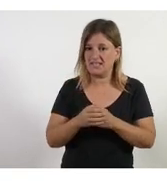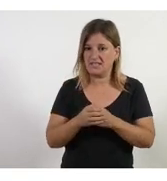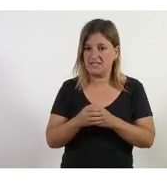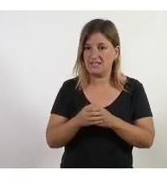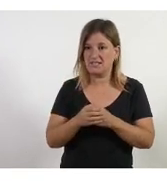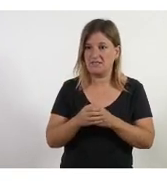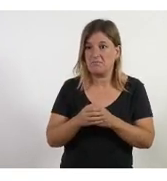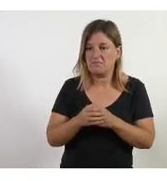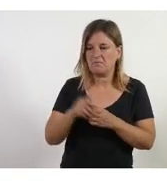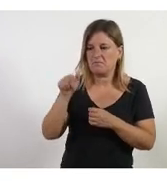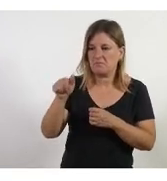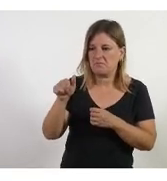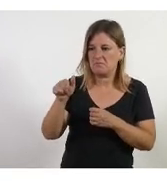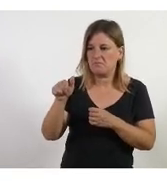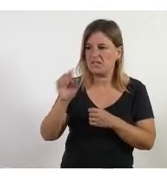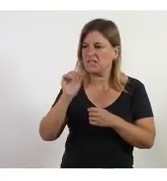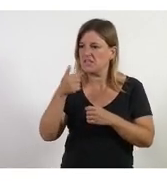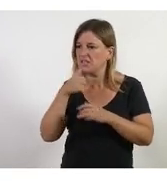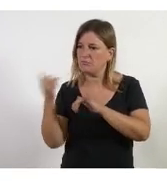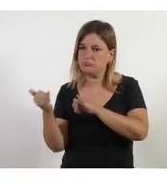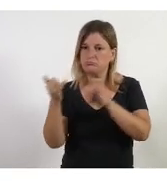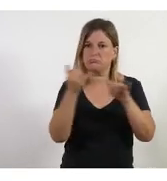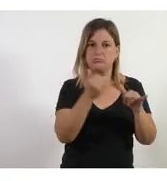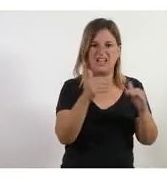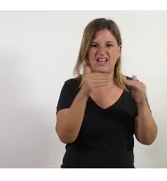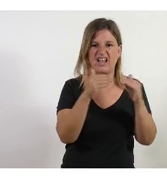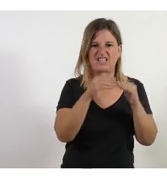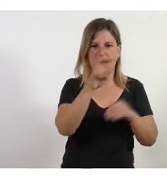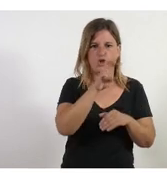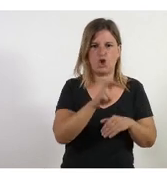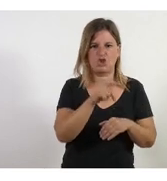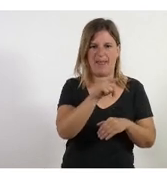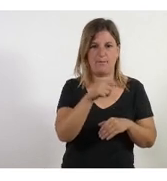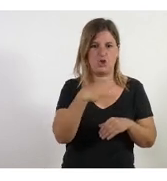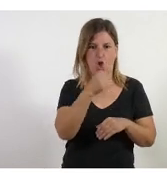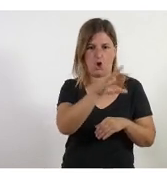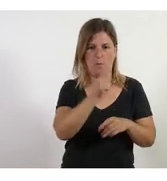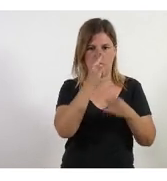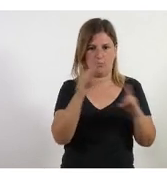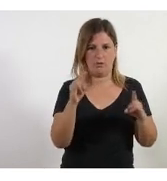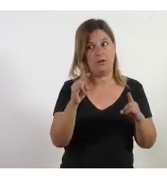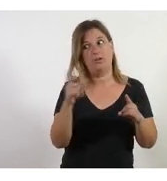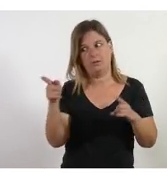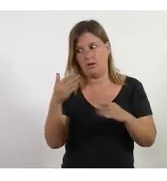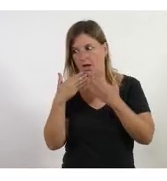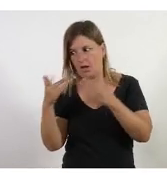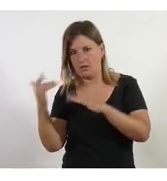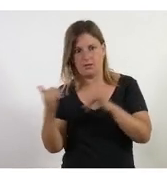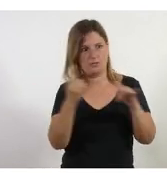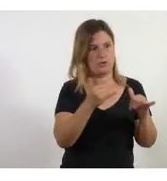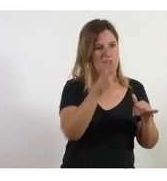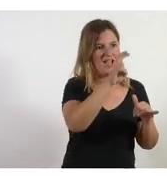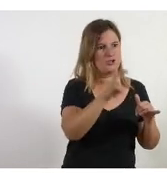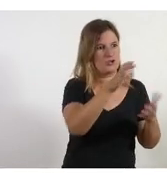això algú el deu haver fet arribar a casa del Josep, que és on compro jo la verdura. Gràcies per portar-ho allà. I el Josep que m'ho posa